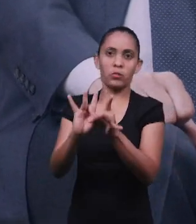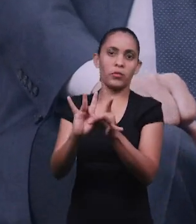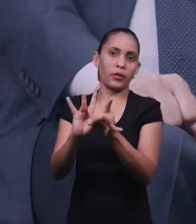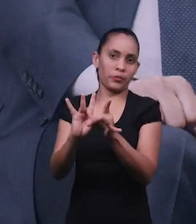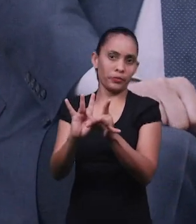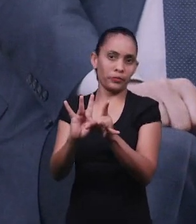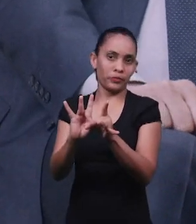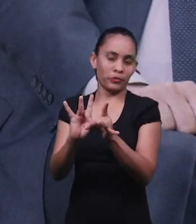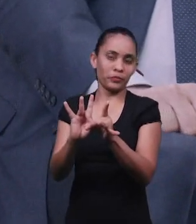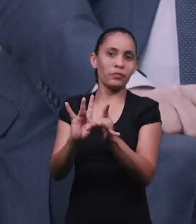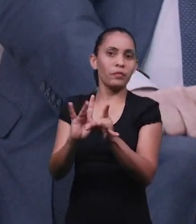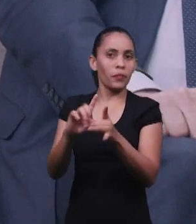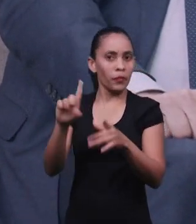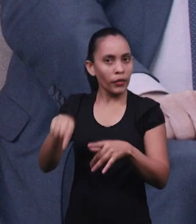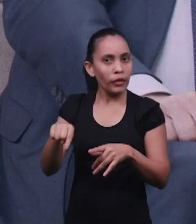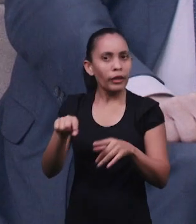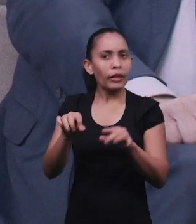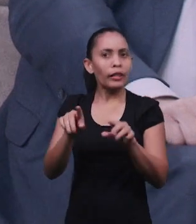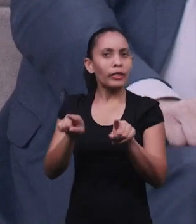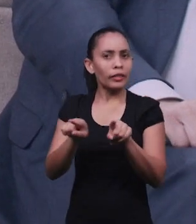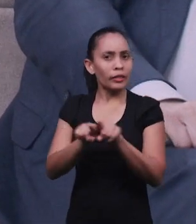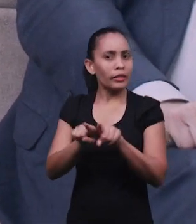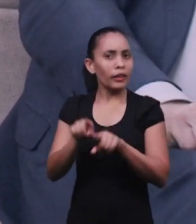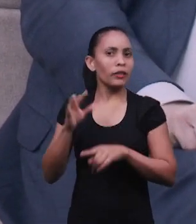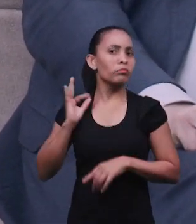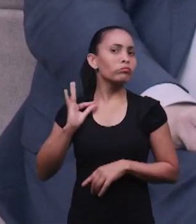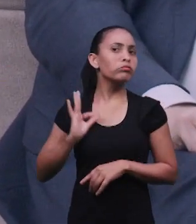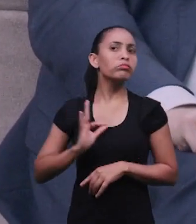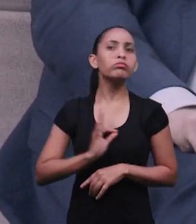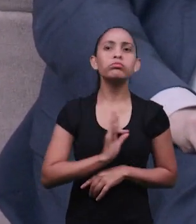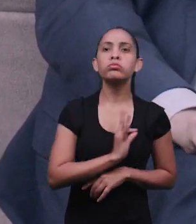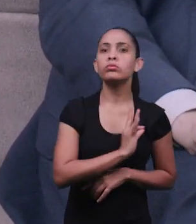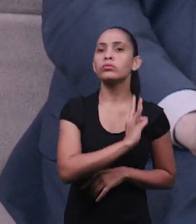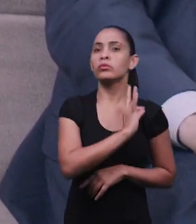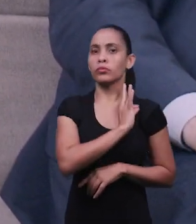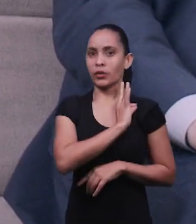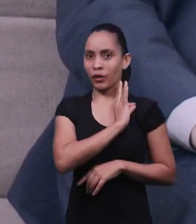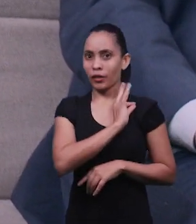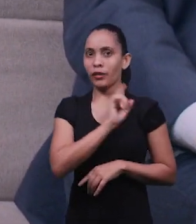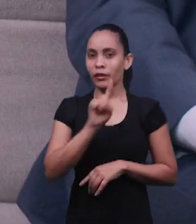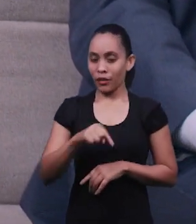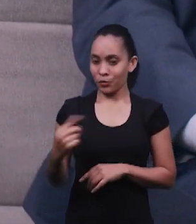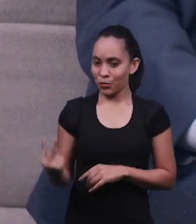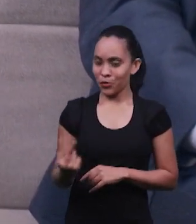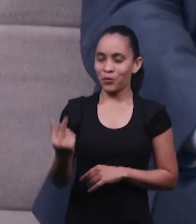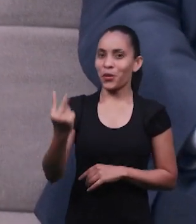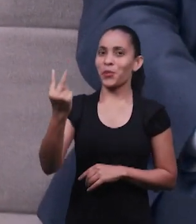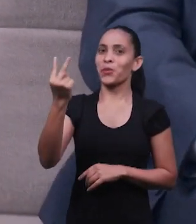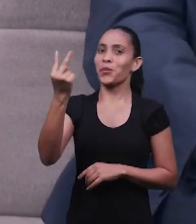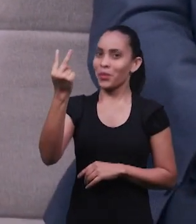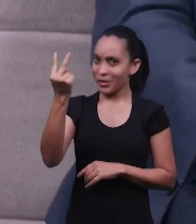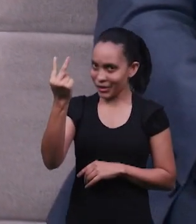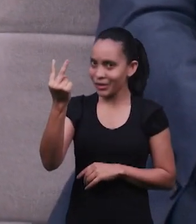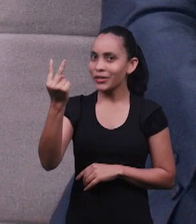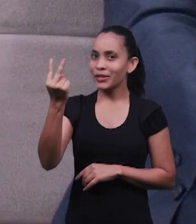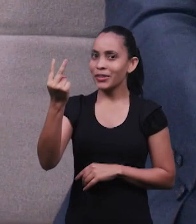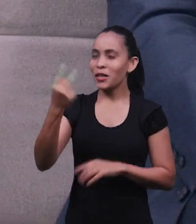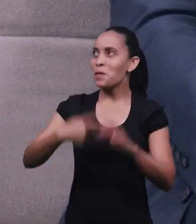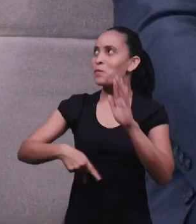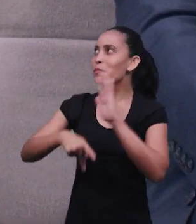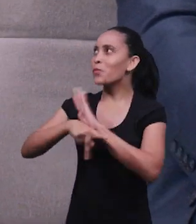cette communion se trouvent les colliers, les richesses, les valeurs